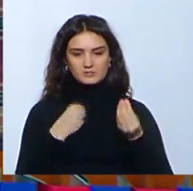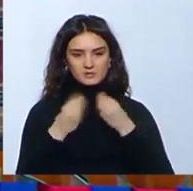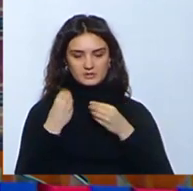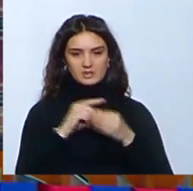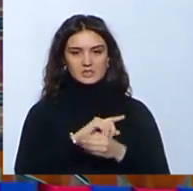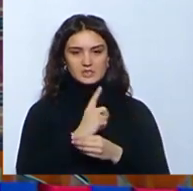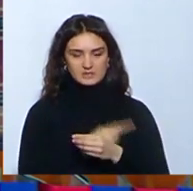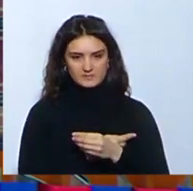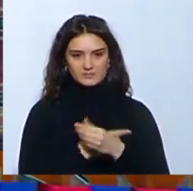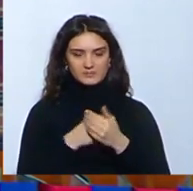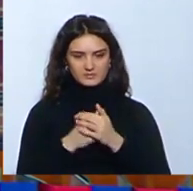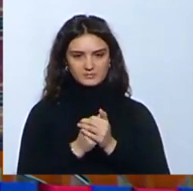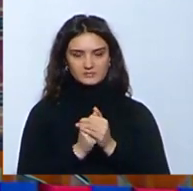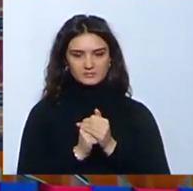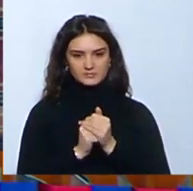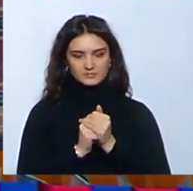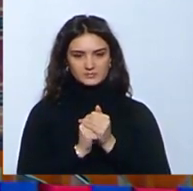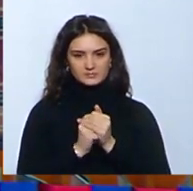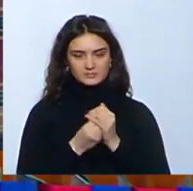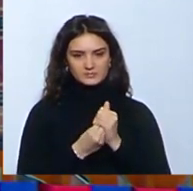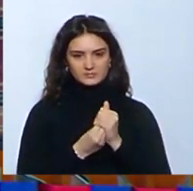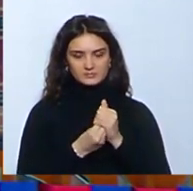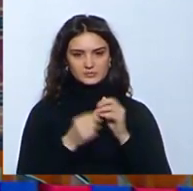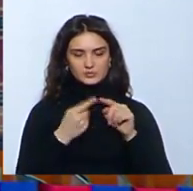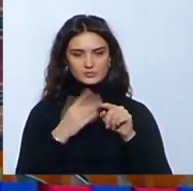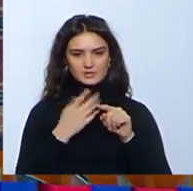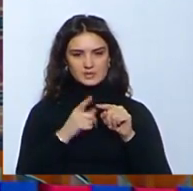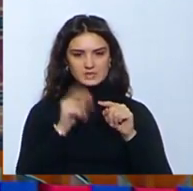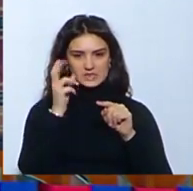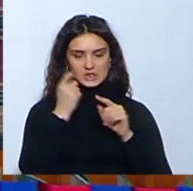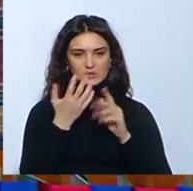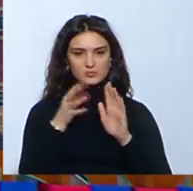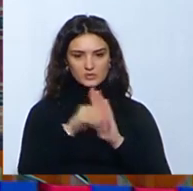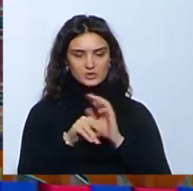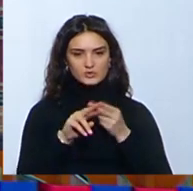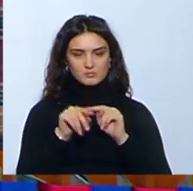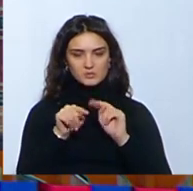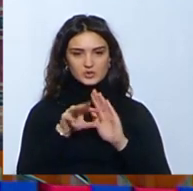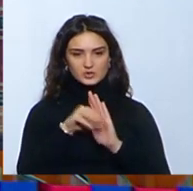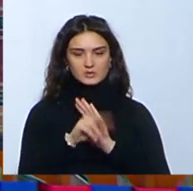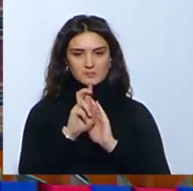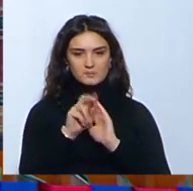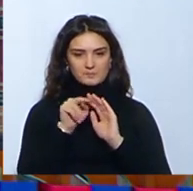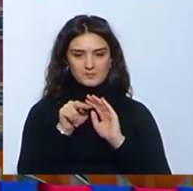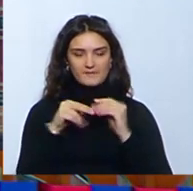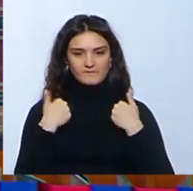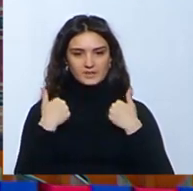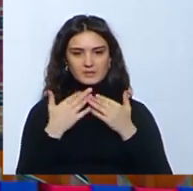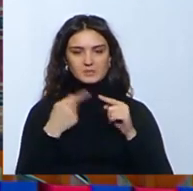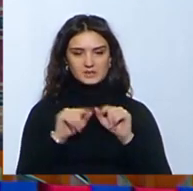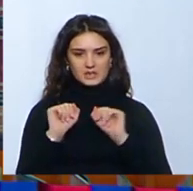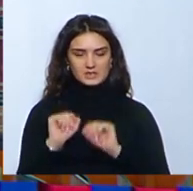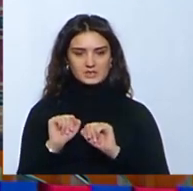იმ ვიტამინებით, ამ შემთხვევაში ბეჯგუფის ვიტამინებით, რომელიც არის ციციბურაში, და მასში არსებული P ვიტამინი რუტინი